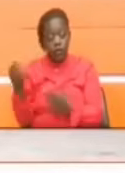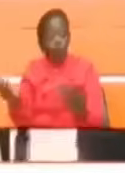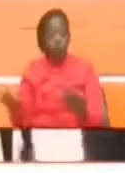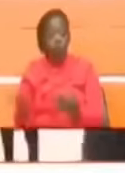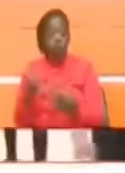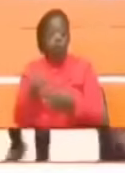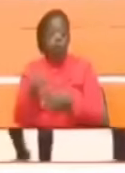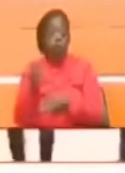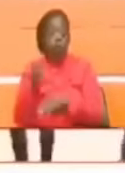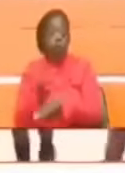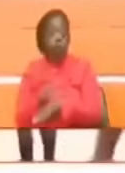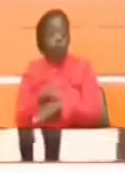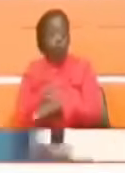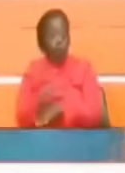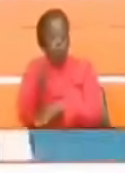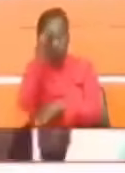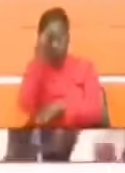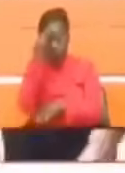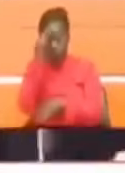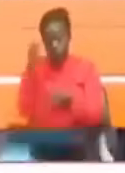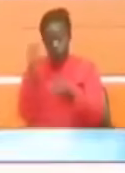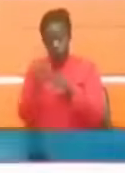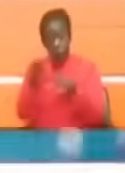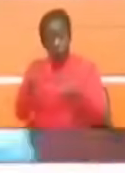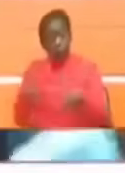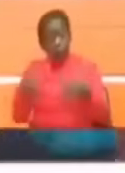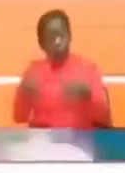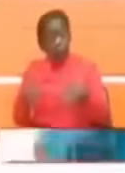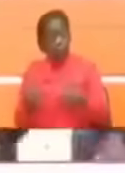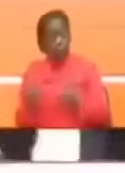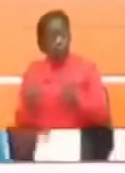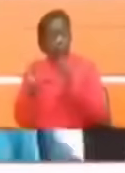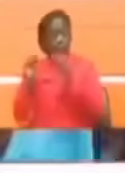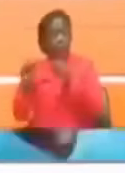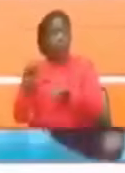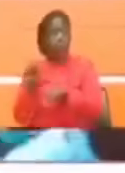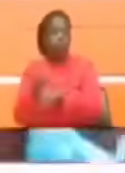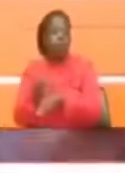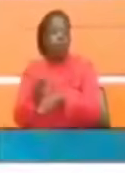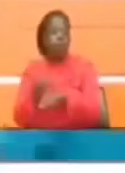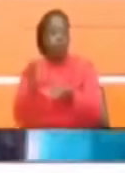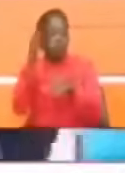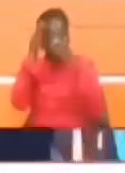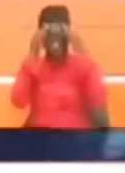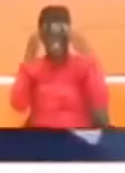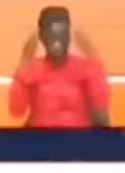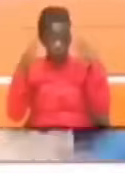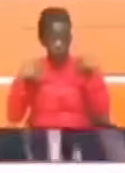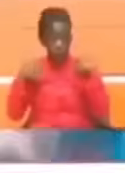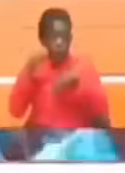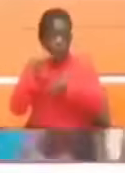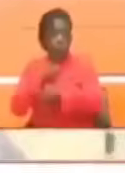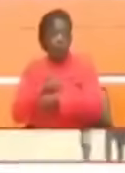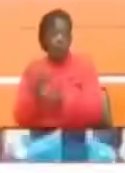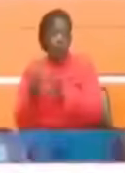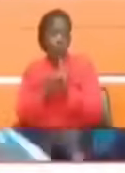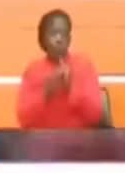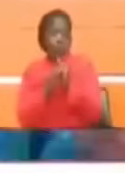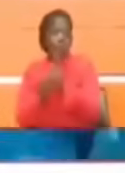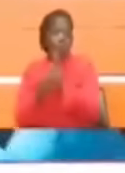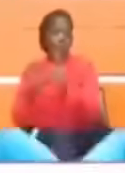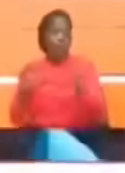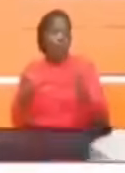emukono. Abayizi bavudde emibiina nga basanyufu okugenda ku assembly eyitiddwa Brian Serugo omukulu w'essomero lino okubanjulira engeri